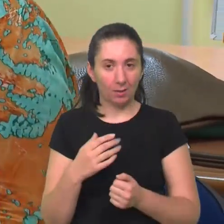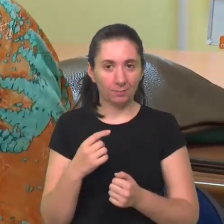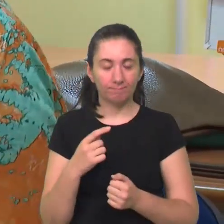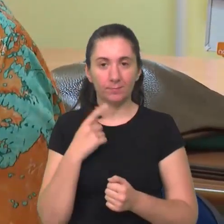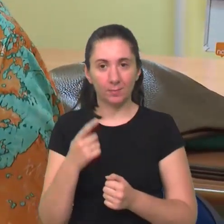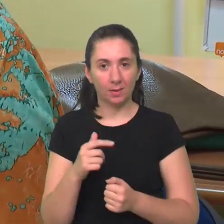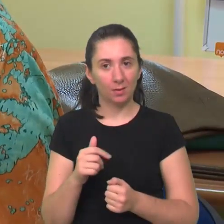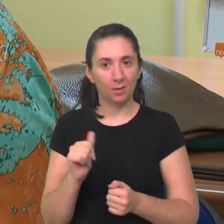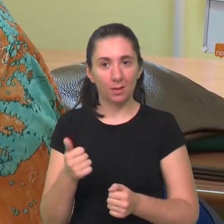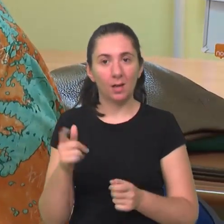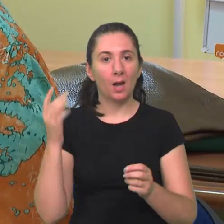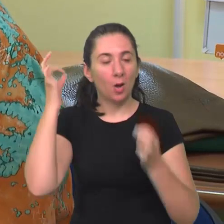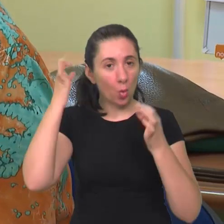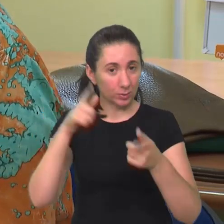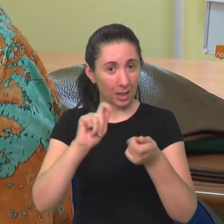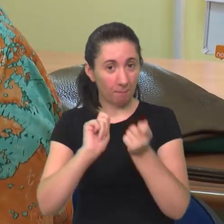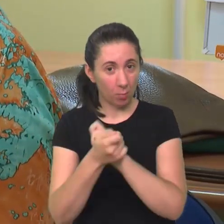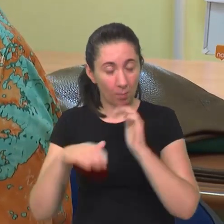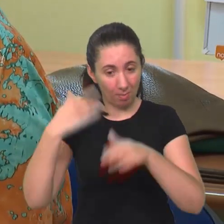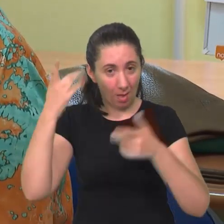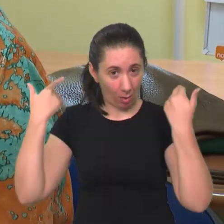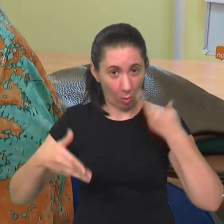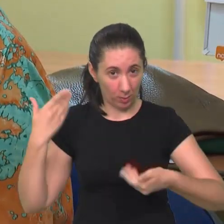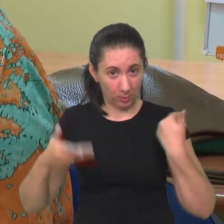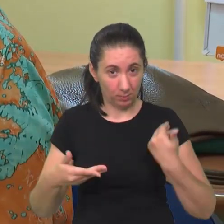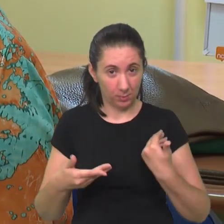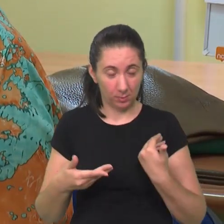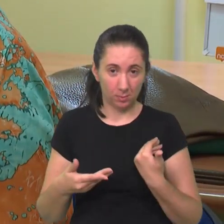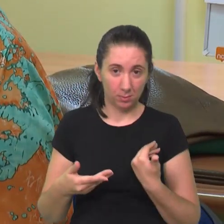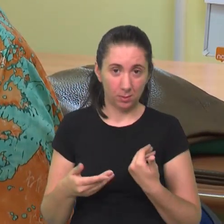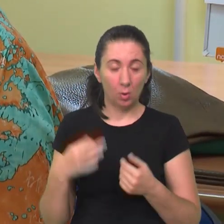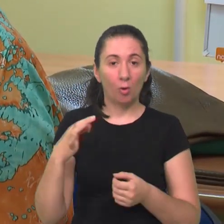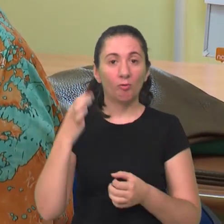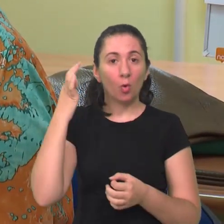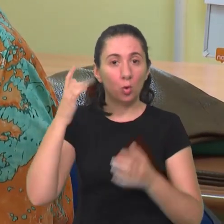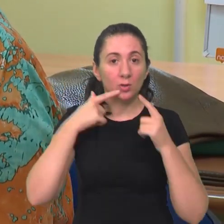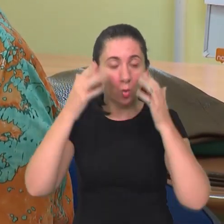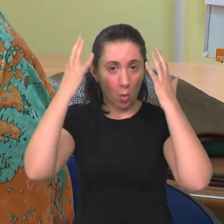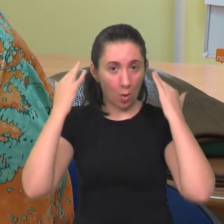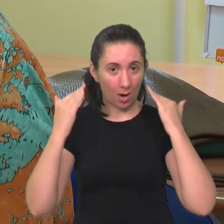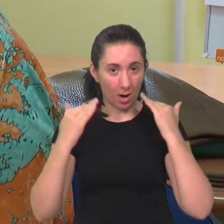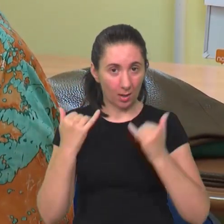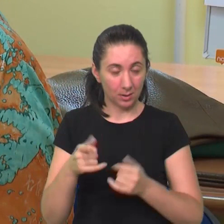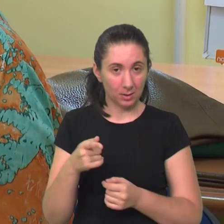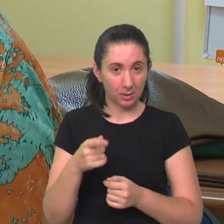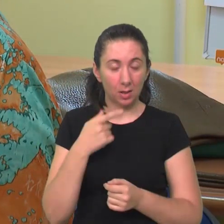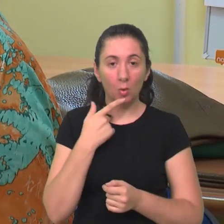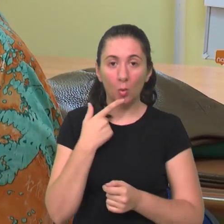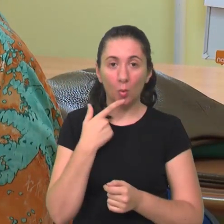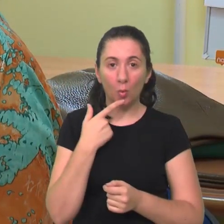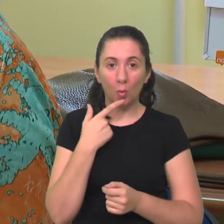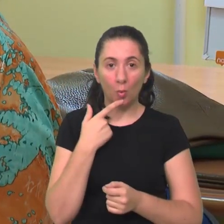Uh-huh. A recite, je li vam se struktura kose promijenila nakon toga? Ovo je sad kosa koja raste, ono, ta prva kosa koja